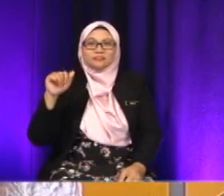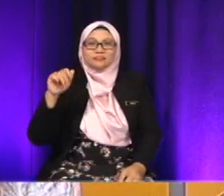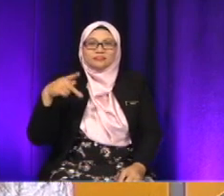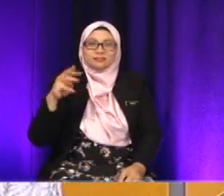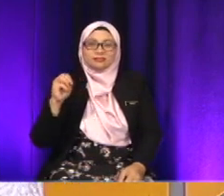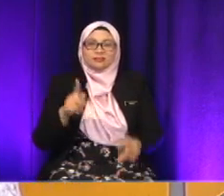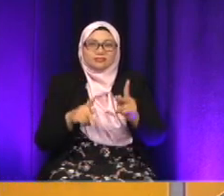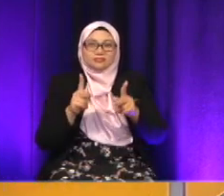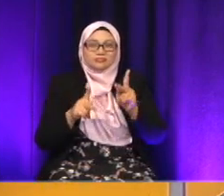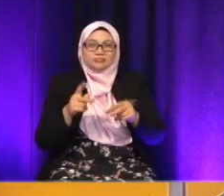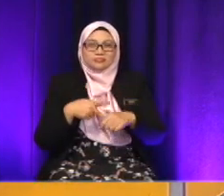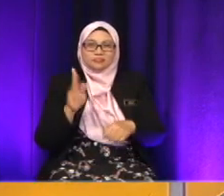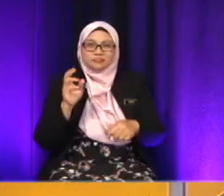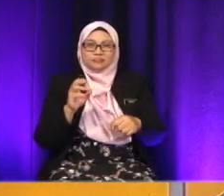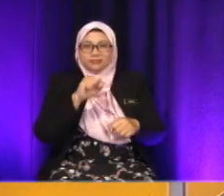keluar